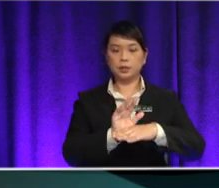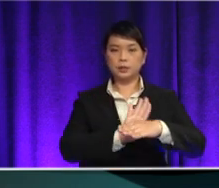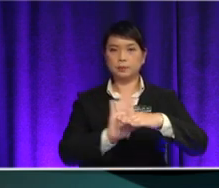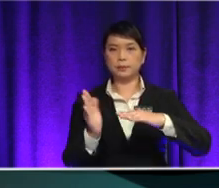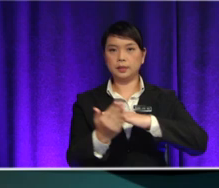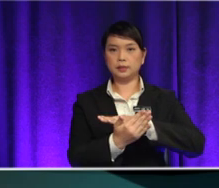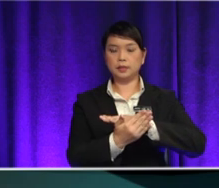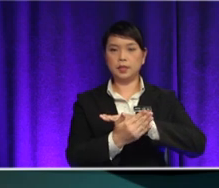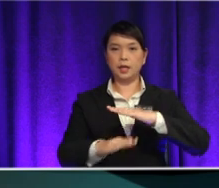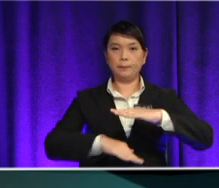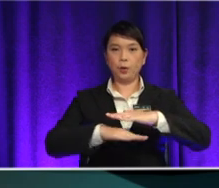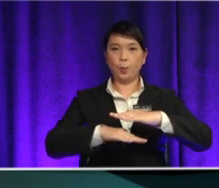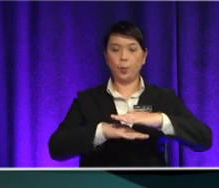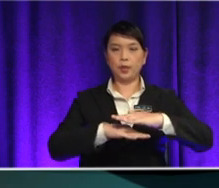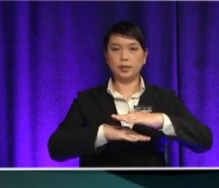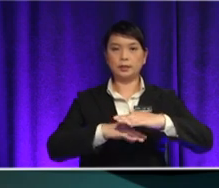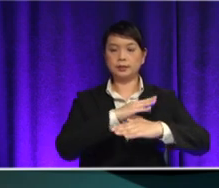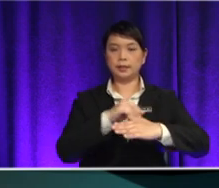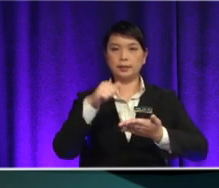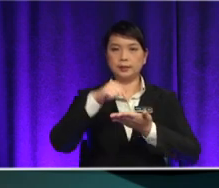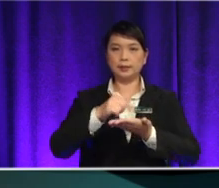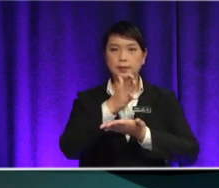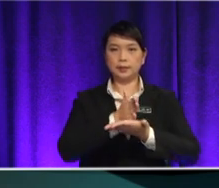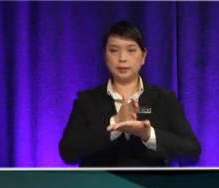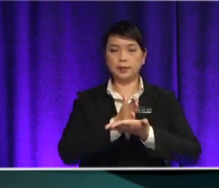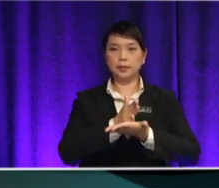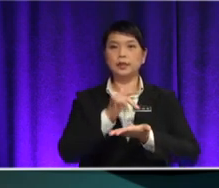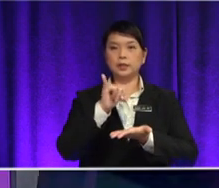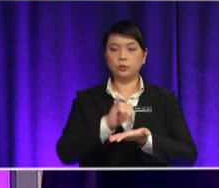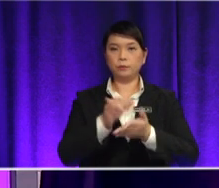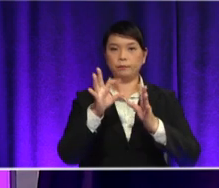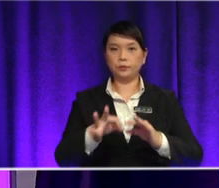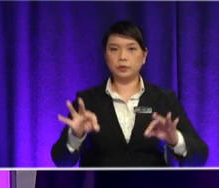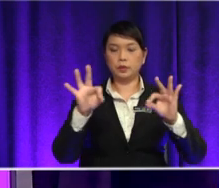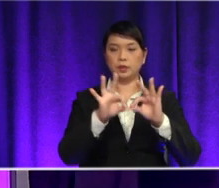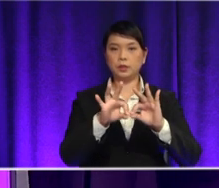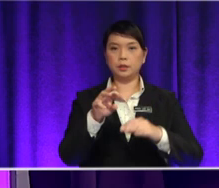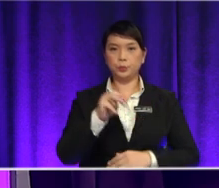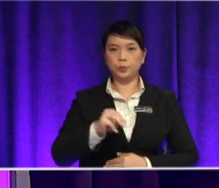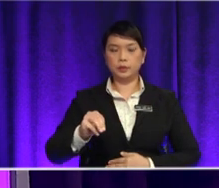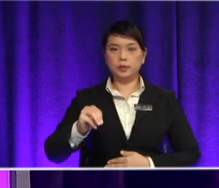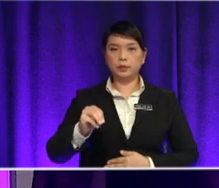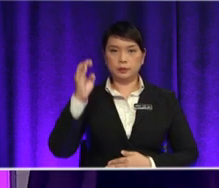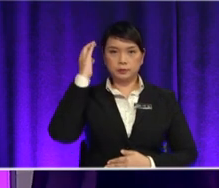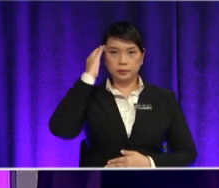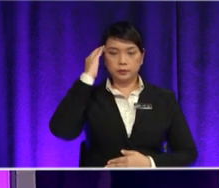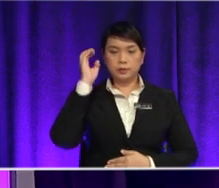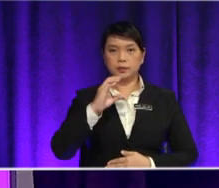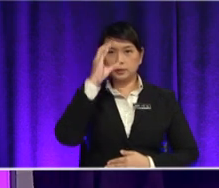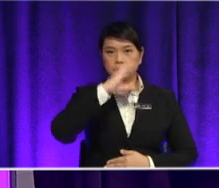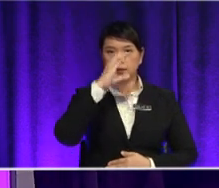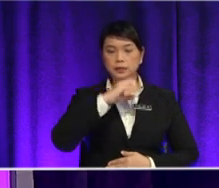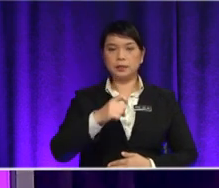itu saya kata penting untuk murid mengetahui bagaimana nak mencari nilai sempadan bawah ataupun